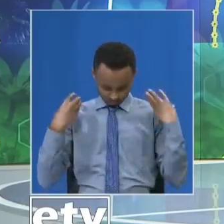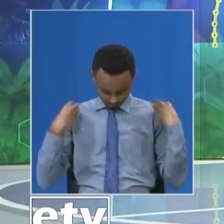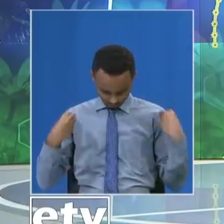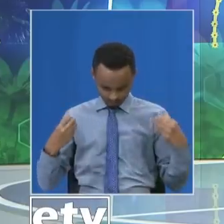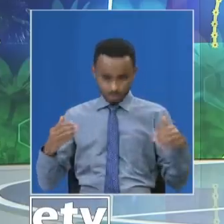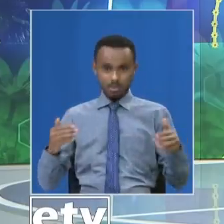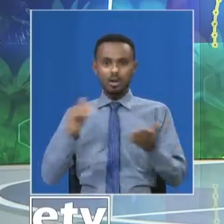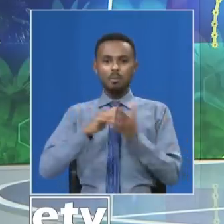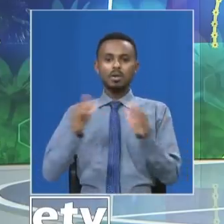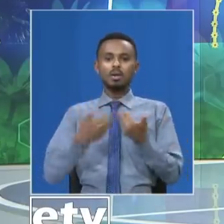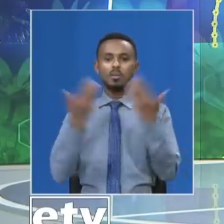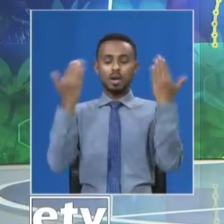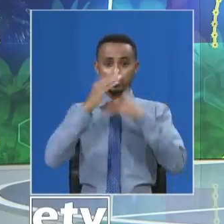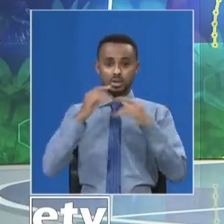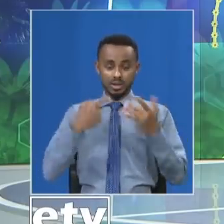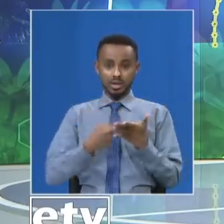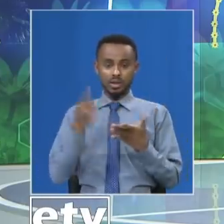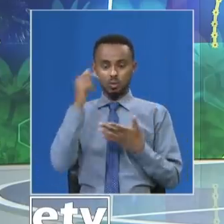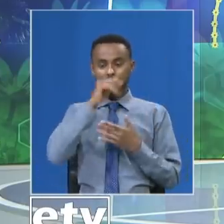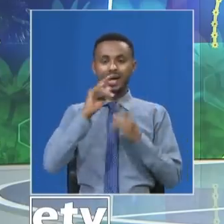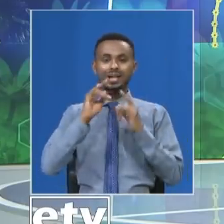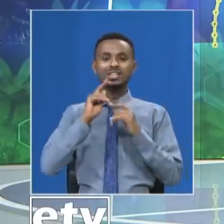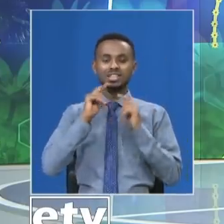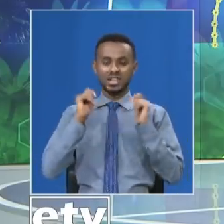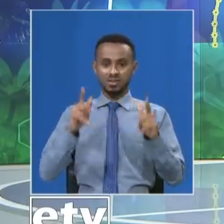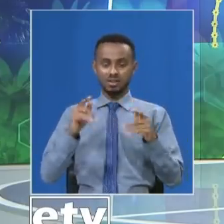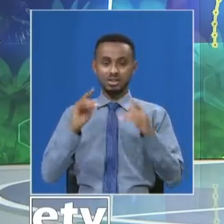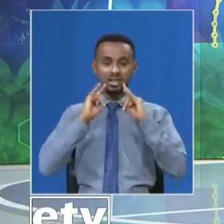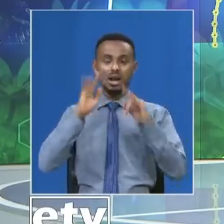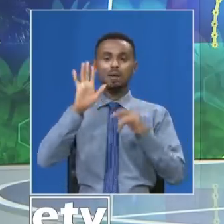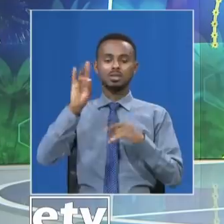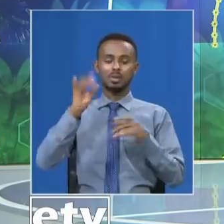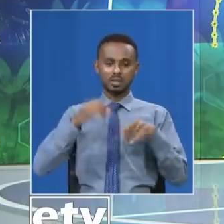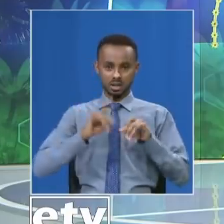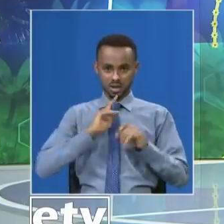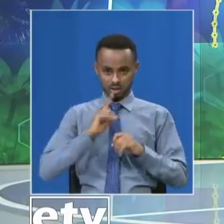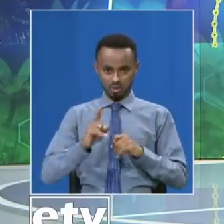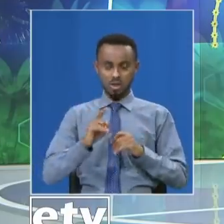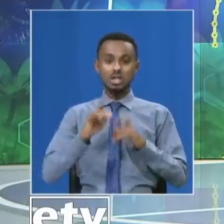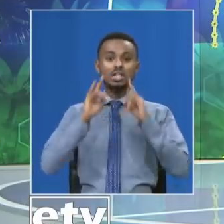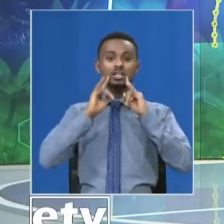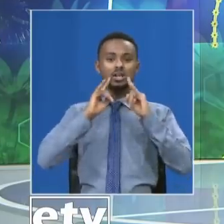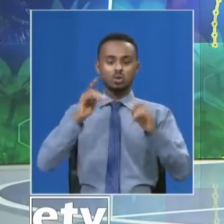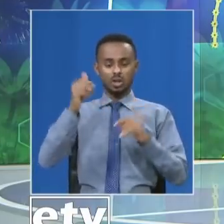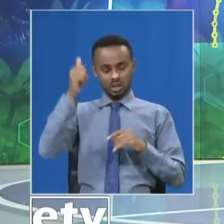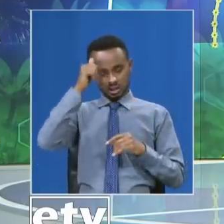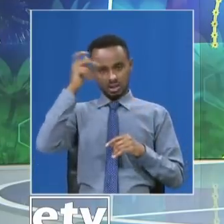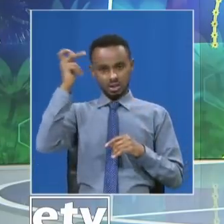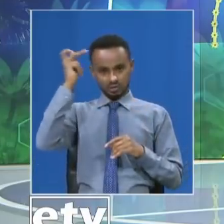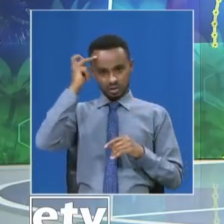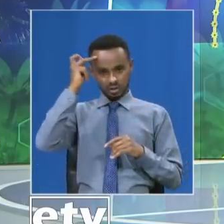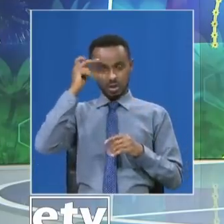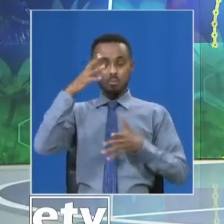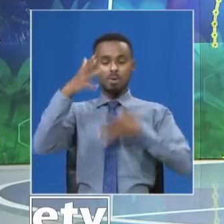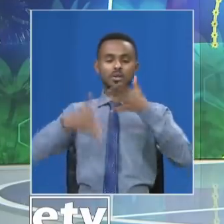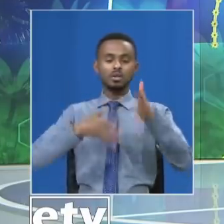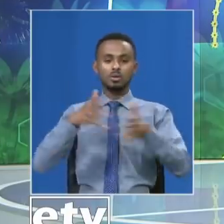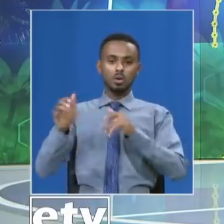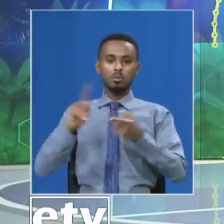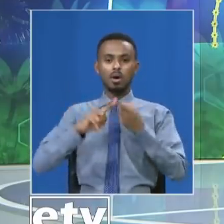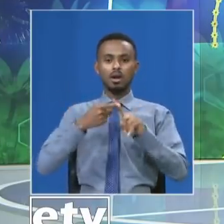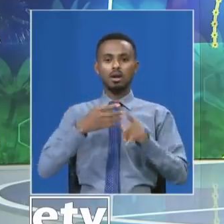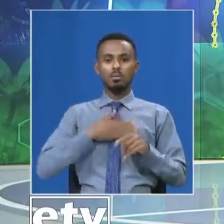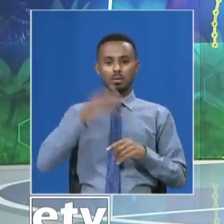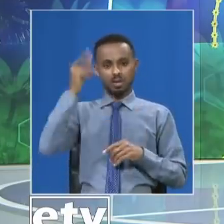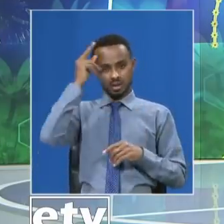ተናሰሊ በድጋሚ እንደምናመሻችሁ ይህ የኢትዮጵያ ቴሌቪዥን ነው ኢቲቪ 57 እንደቀጠለ ነው ከዜናዎቹ ጋር አንተነ ደግፌ ነኝ በመልክት ቋንቋ